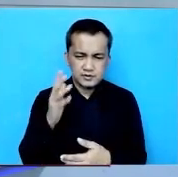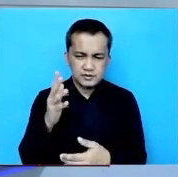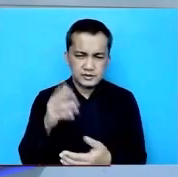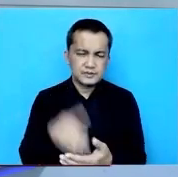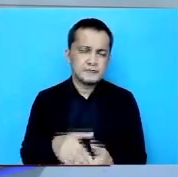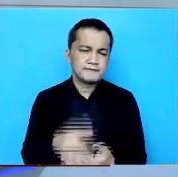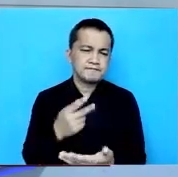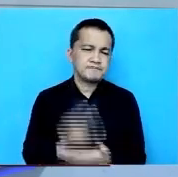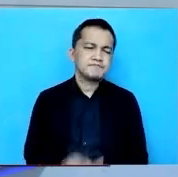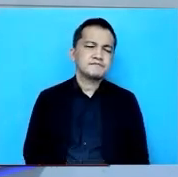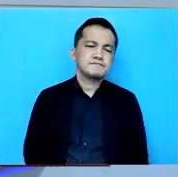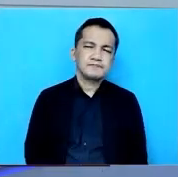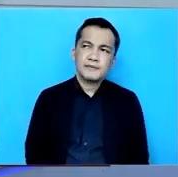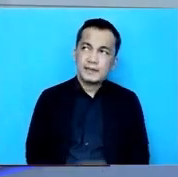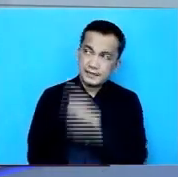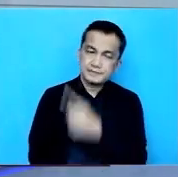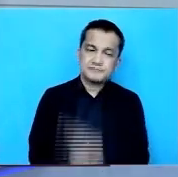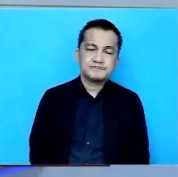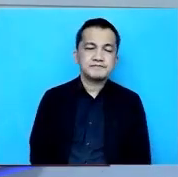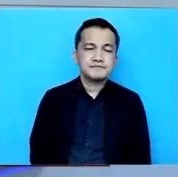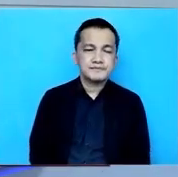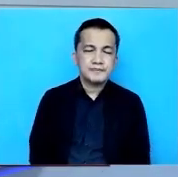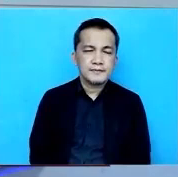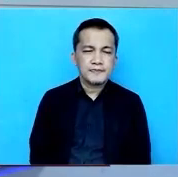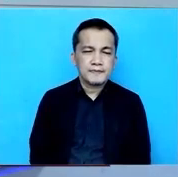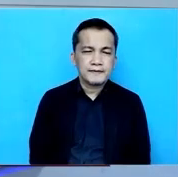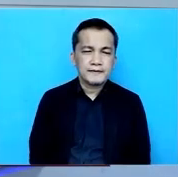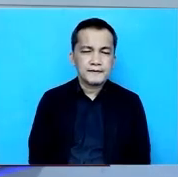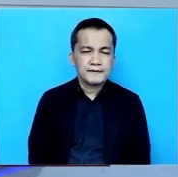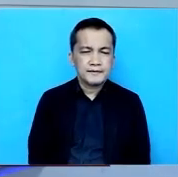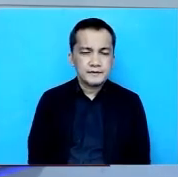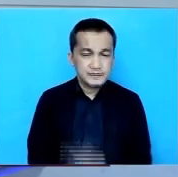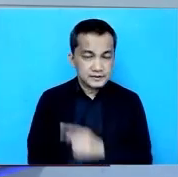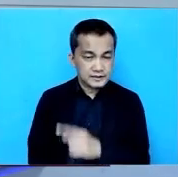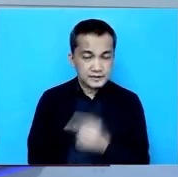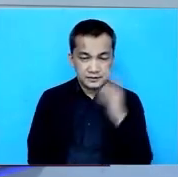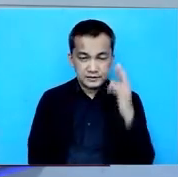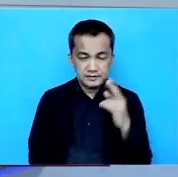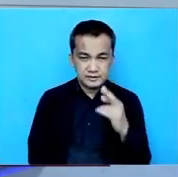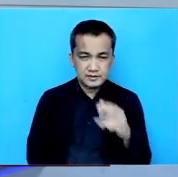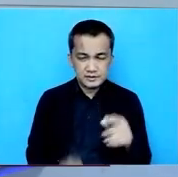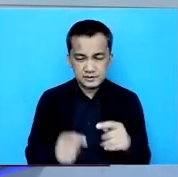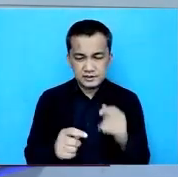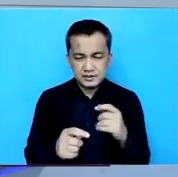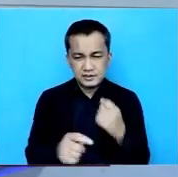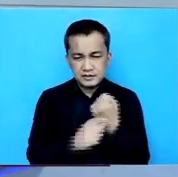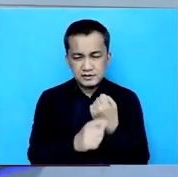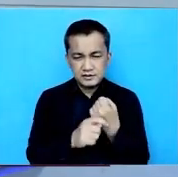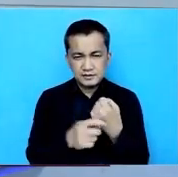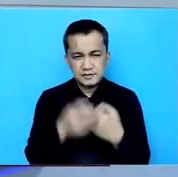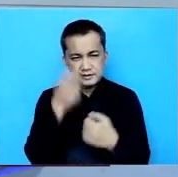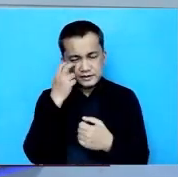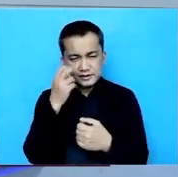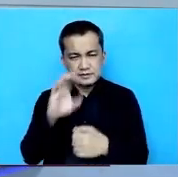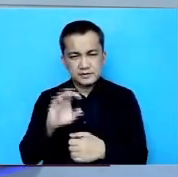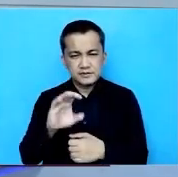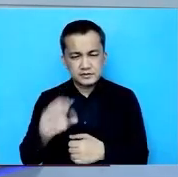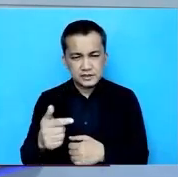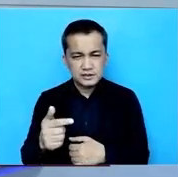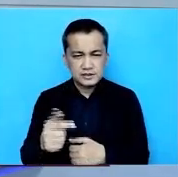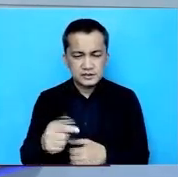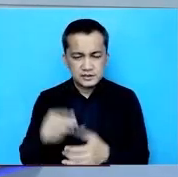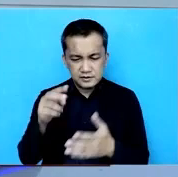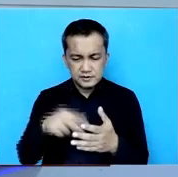150,000 pesos. Yan po. Siya kaya ang dahilan ng pansamantalang pagkabulag ng ating Coast Guard. Kung babasahin mo ang kanyang